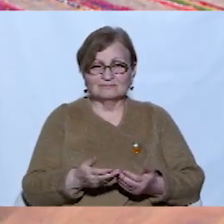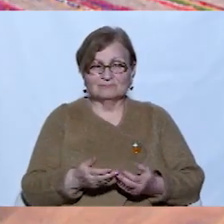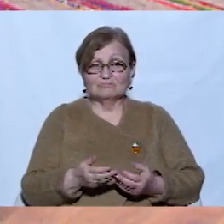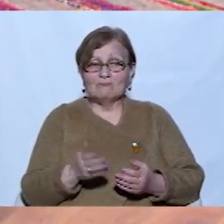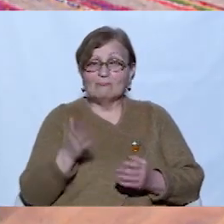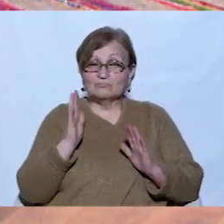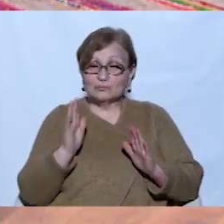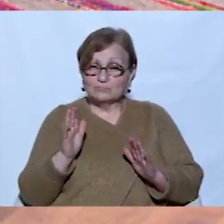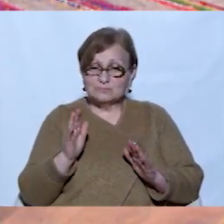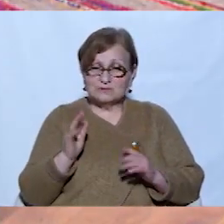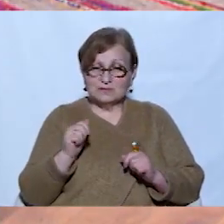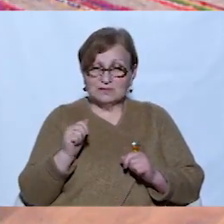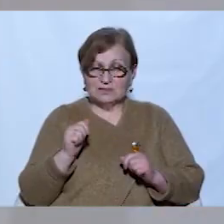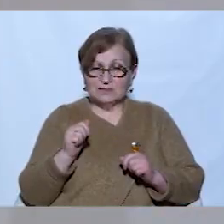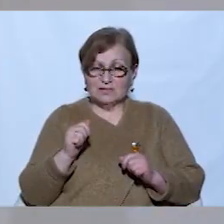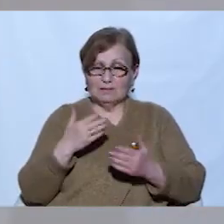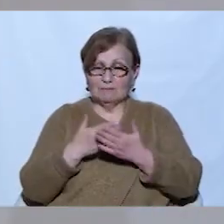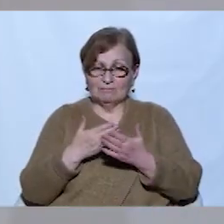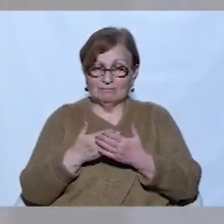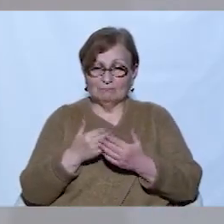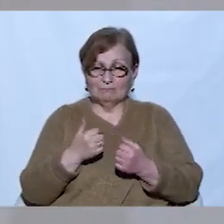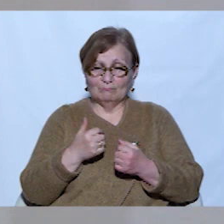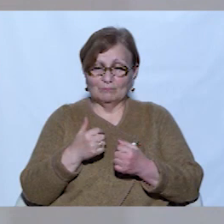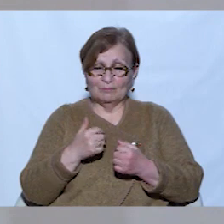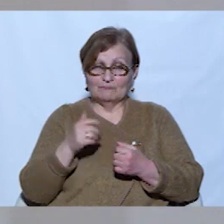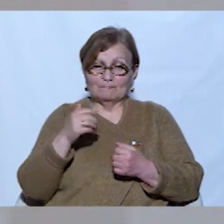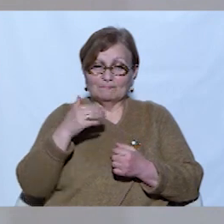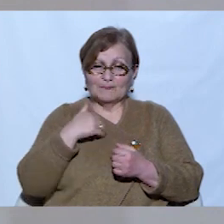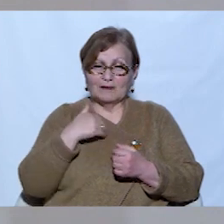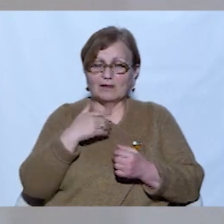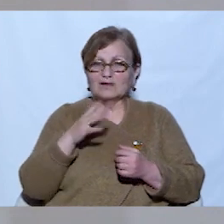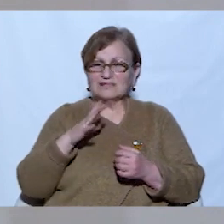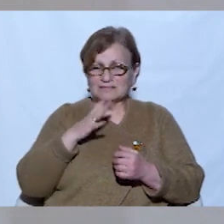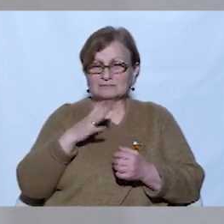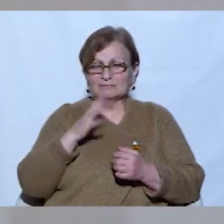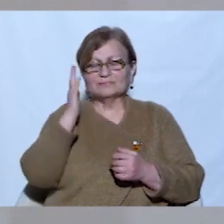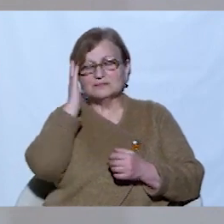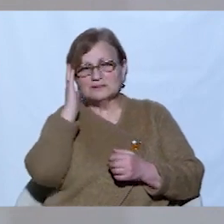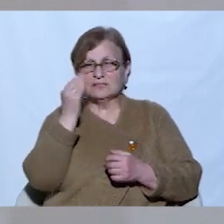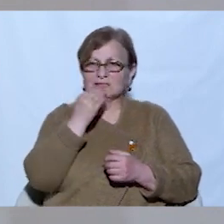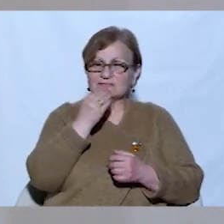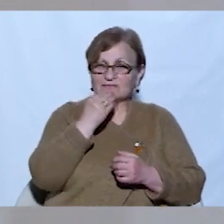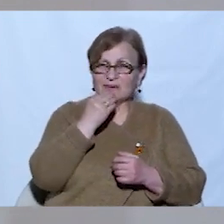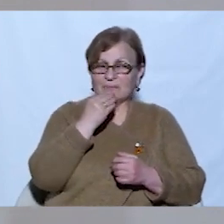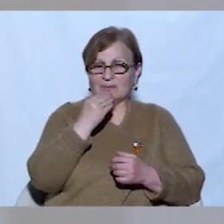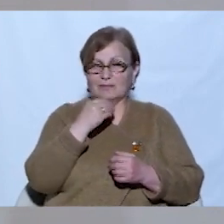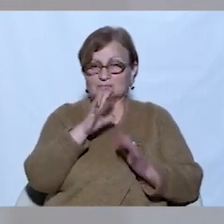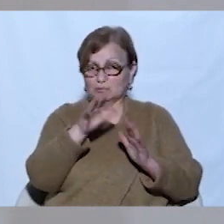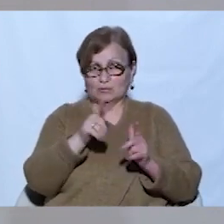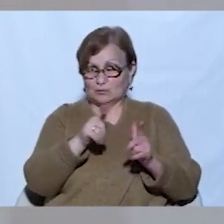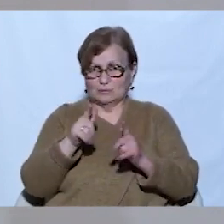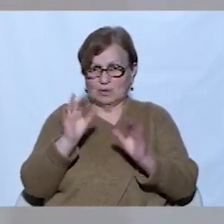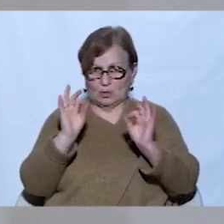თუმცა აი მაგალითად ბიოლოგიური, ფიზიოლოგიური ფაქტორები, ძილი, კვება, ყველაფერი მოწესრიგებული